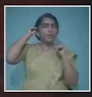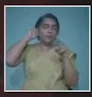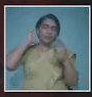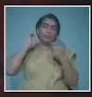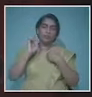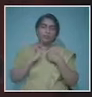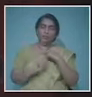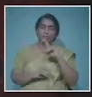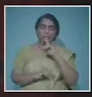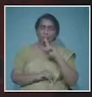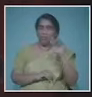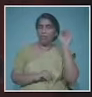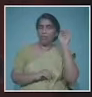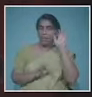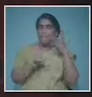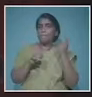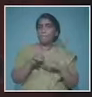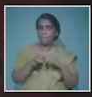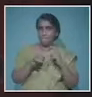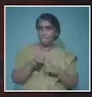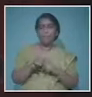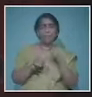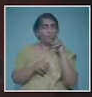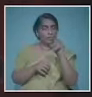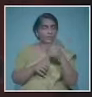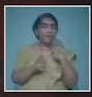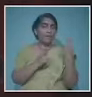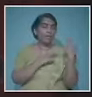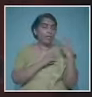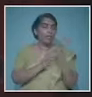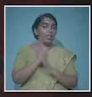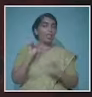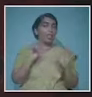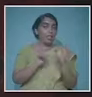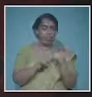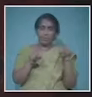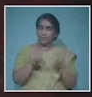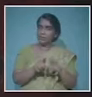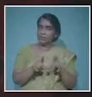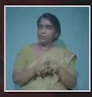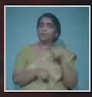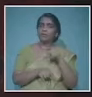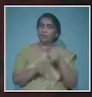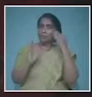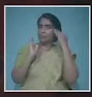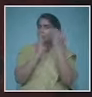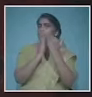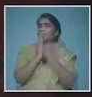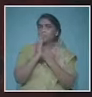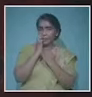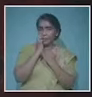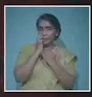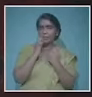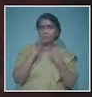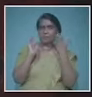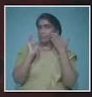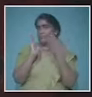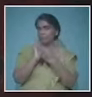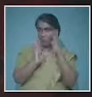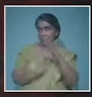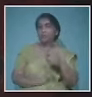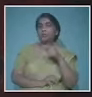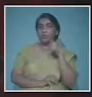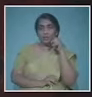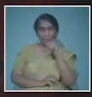නිසා මම ඔබතුමාගෙන් අහන්නේ ප්‍රශ්නය දැන් ඔබතුමා විශේෂභාර ඇමෙතුමා හැටියට මේ කරුණු සැලකිල්ලට අරගෙන